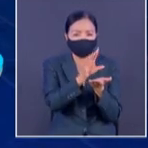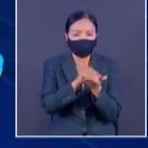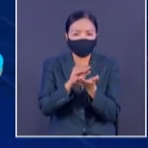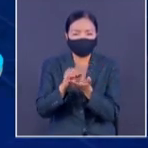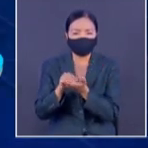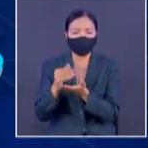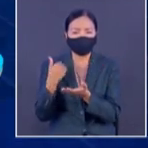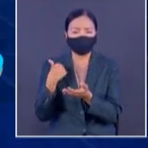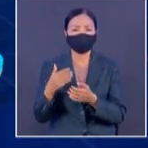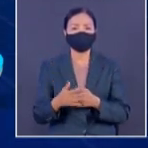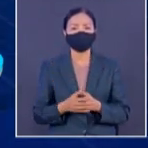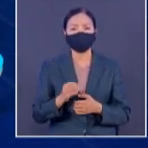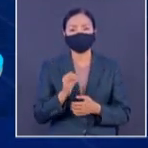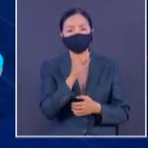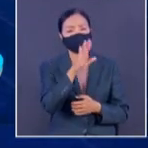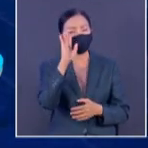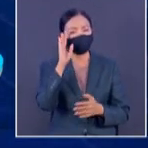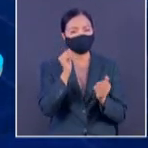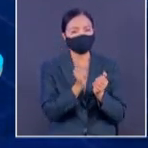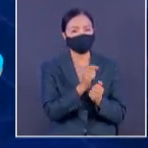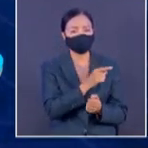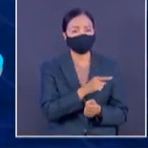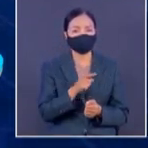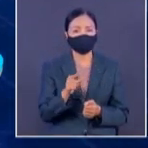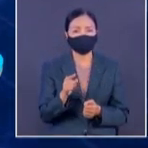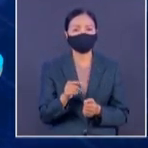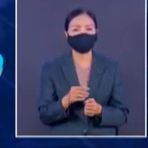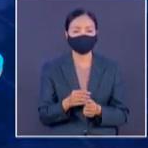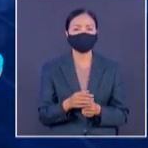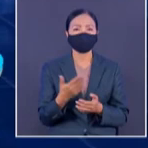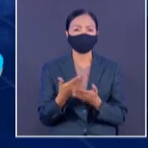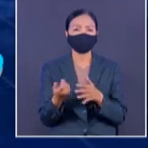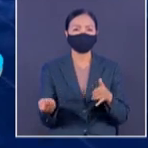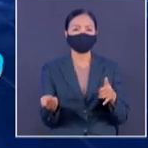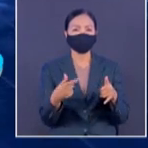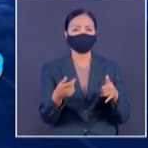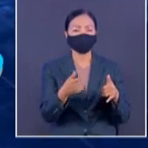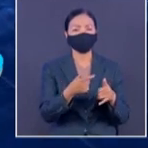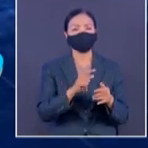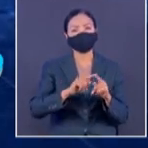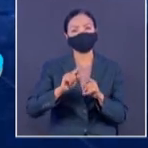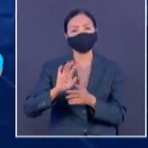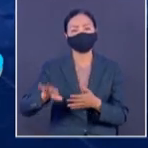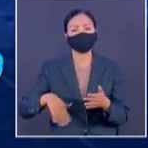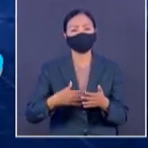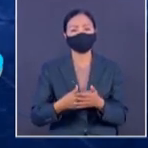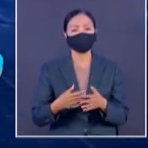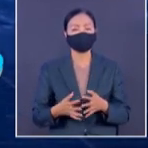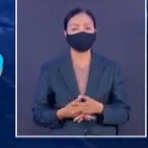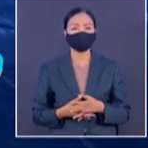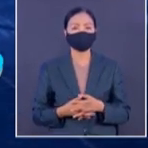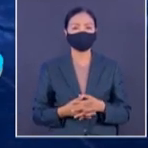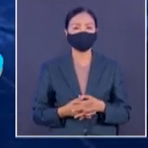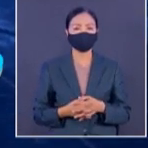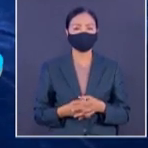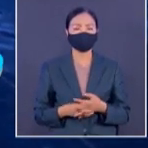ครับแล้วก็นำไปแจ้งความดำเนินคดีนะครับเพื่อนำไปสู่การชดใช้มูลค่าทรัพย์สินต่างๆที่รับความเสียหายนะครับขณะที่ทางต